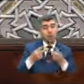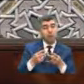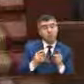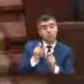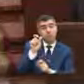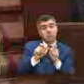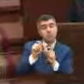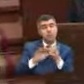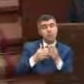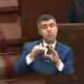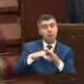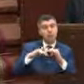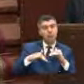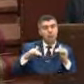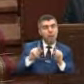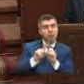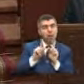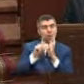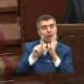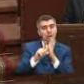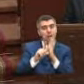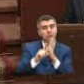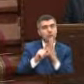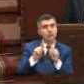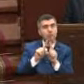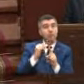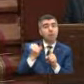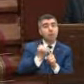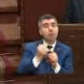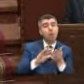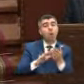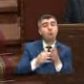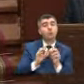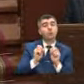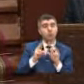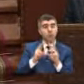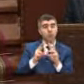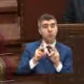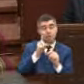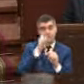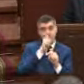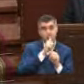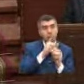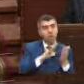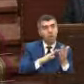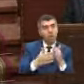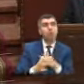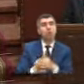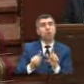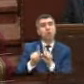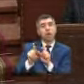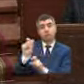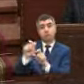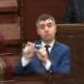النواب المحترمين على أساس أن ميثاق الاستثمار كنتظروه جميعا، كنتظروه يعني البلاد ككل، كنتظروه المستثمرين،